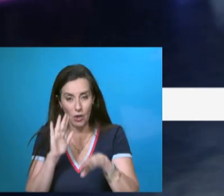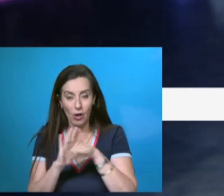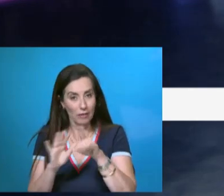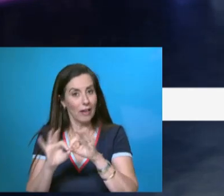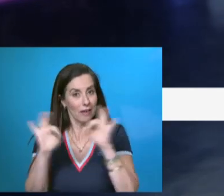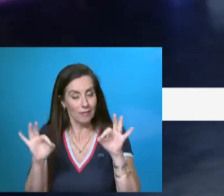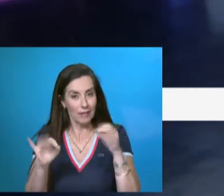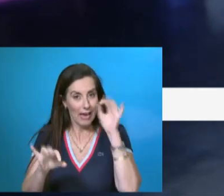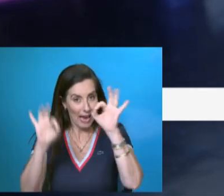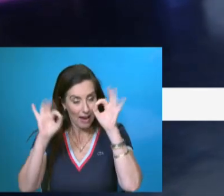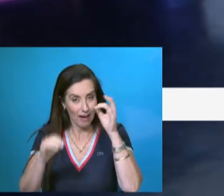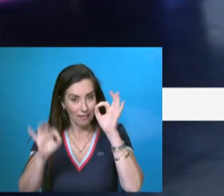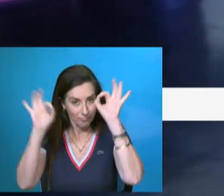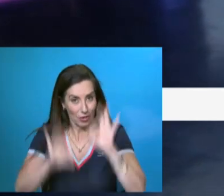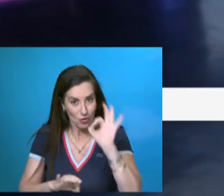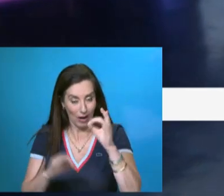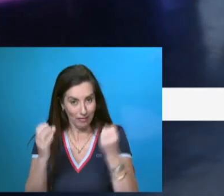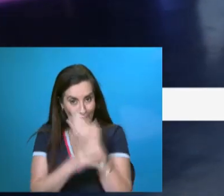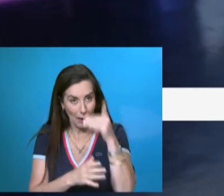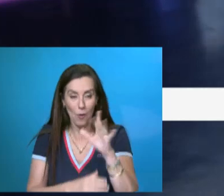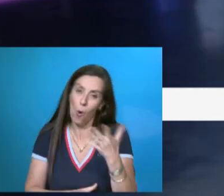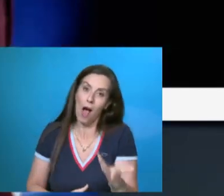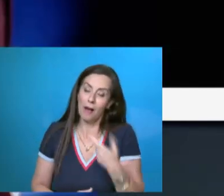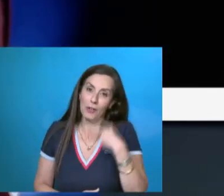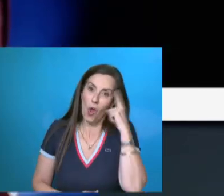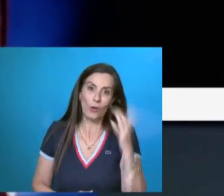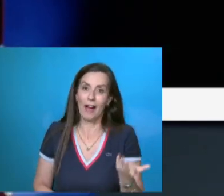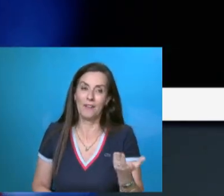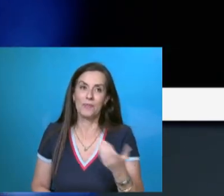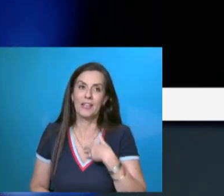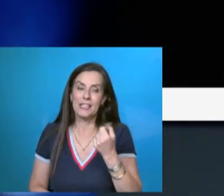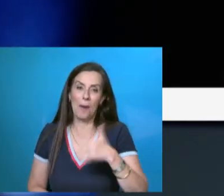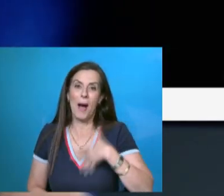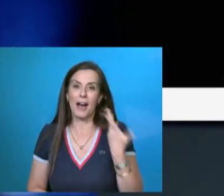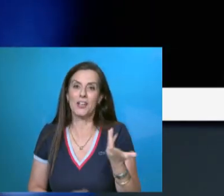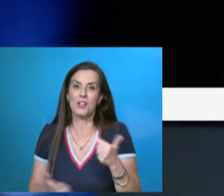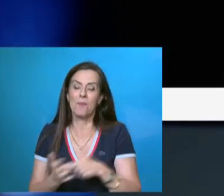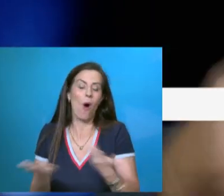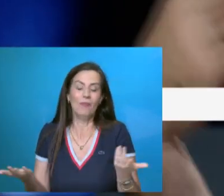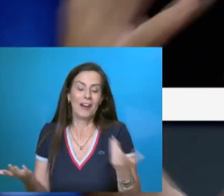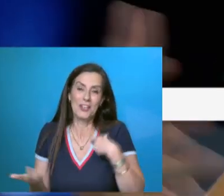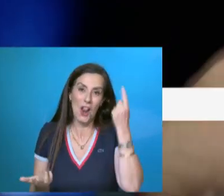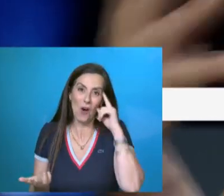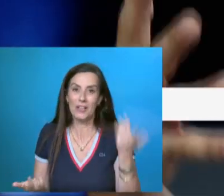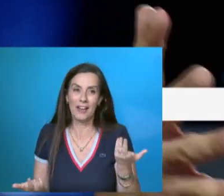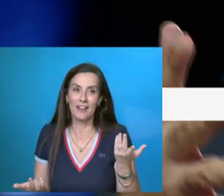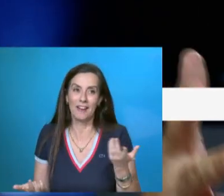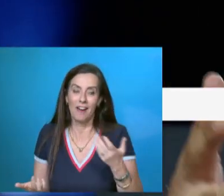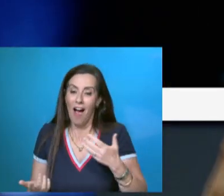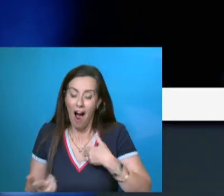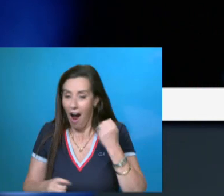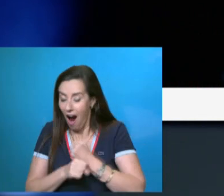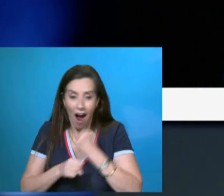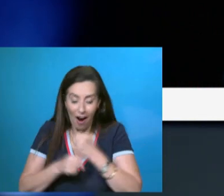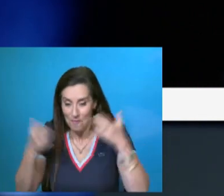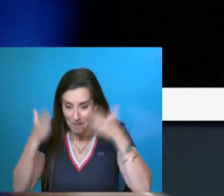משלך? יכול להיות, אני יודע. את יודעת, אני קצת מרגיש כמו הוא בנציחה הקסומה, שכל החיים שלו הקדיש אותם למאבק.